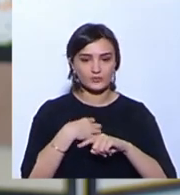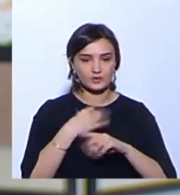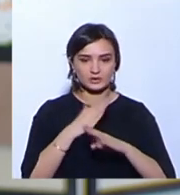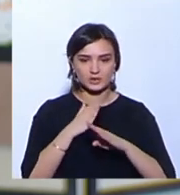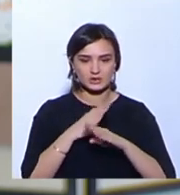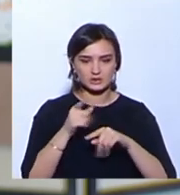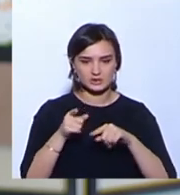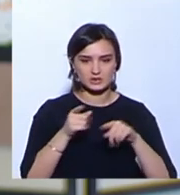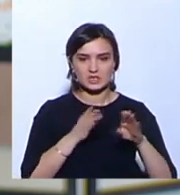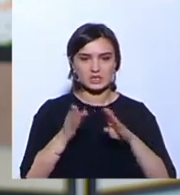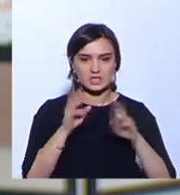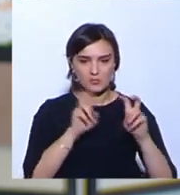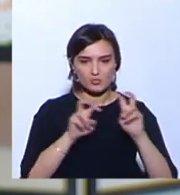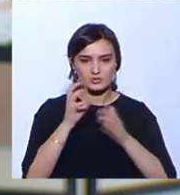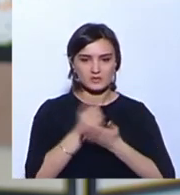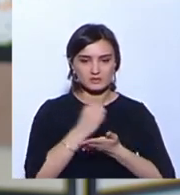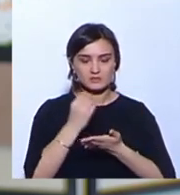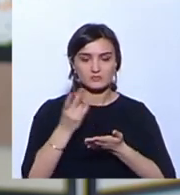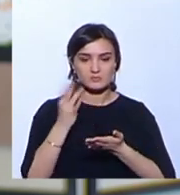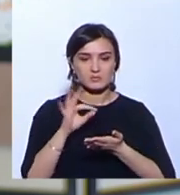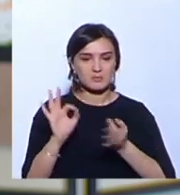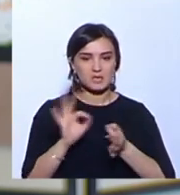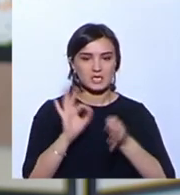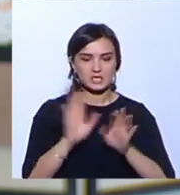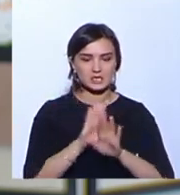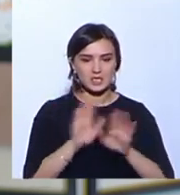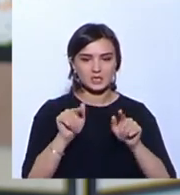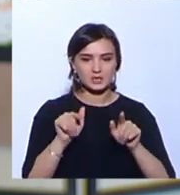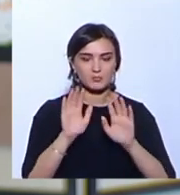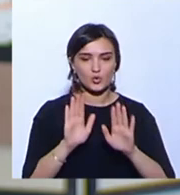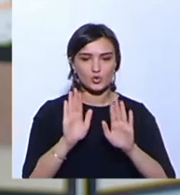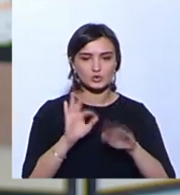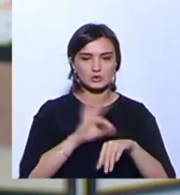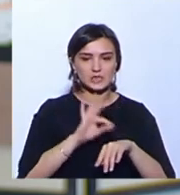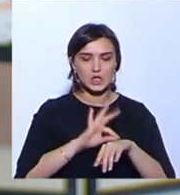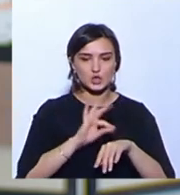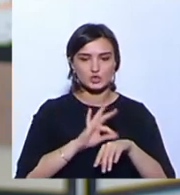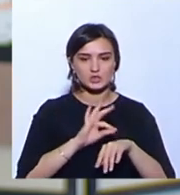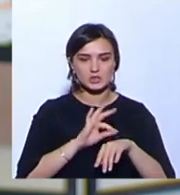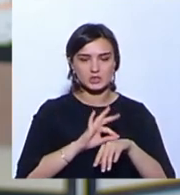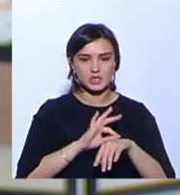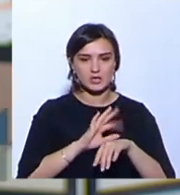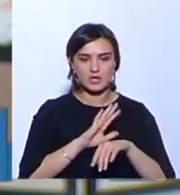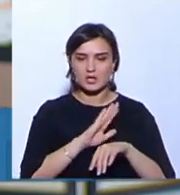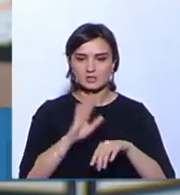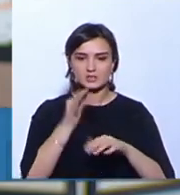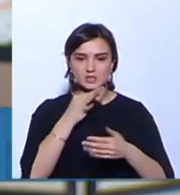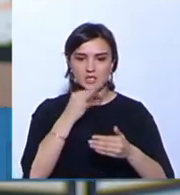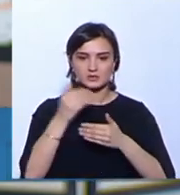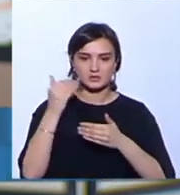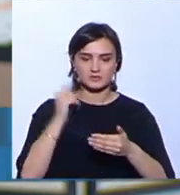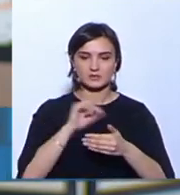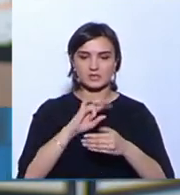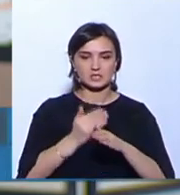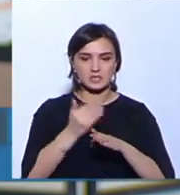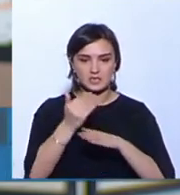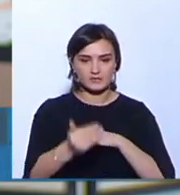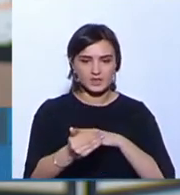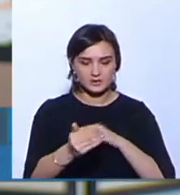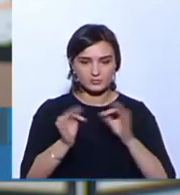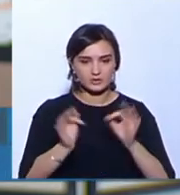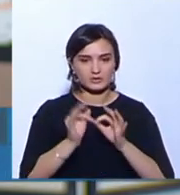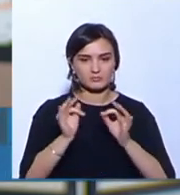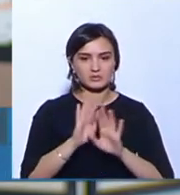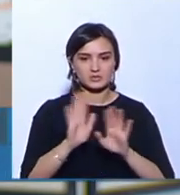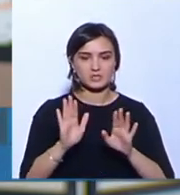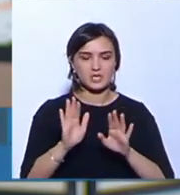მნიშვნელოვანია გამოსავლისთვის, მაგრამ არანაირი მხოლოდ დიაგნოსტიკა არც ნაადრევი და არც დაგვიანებული